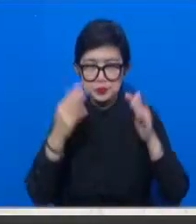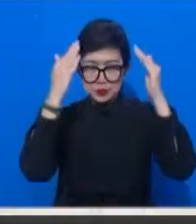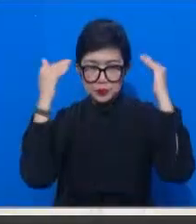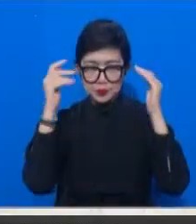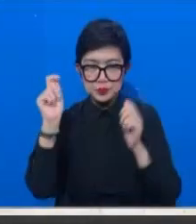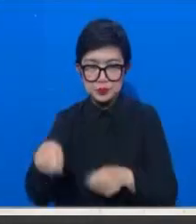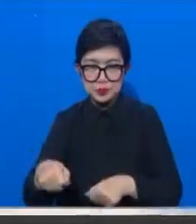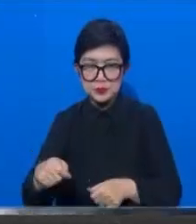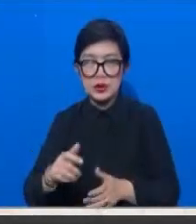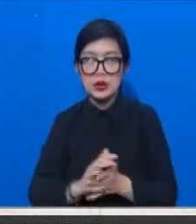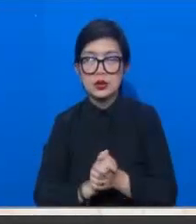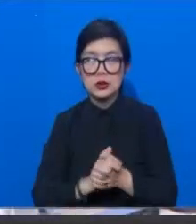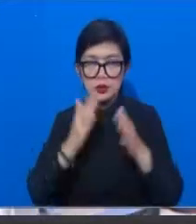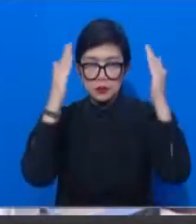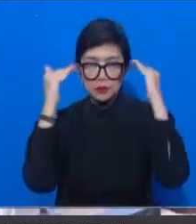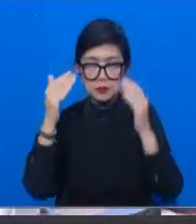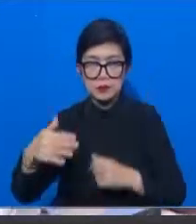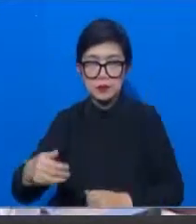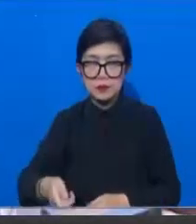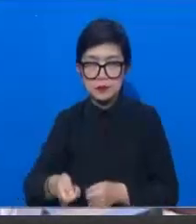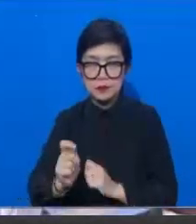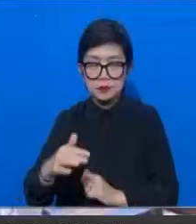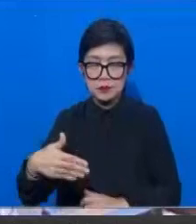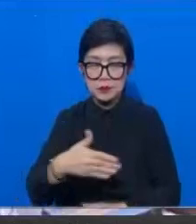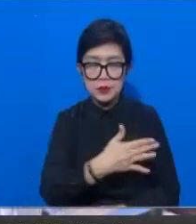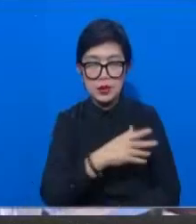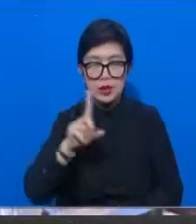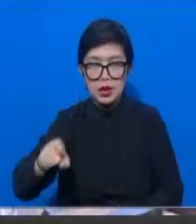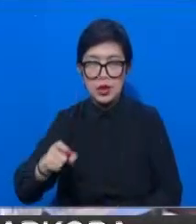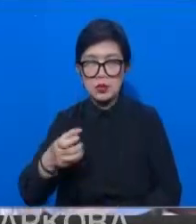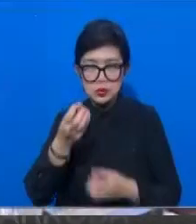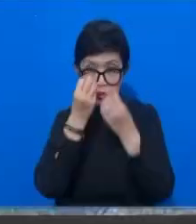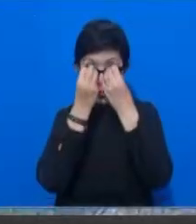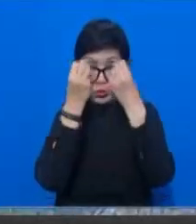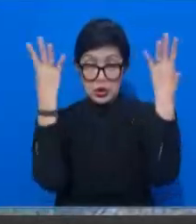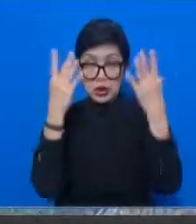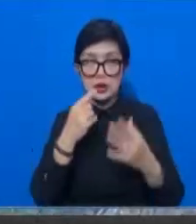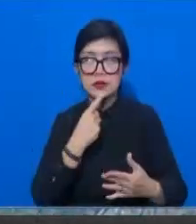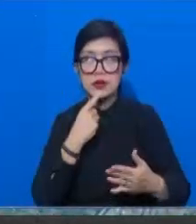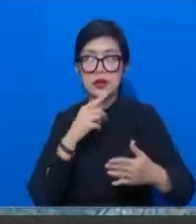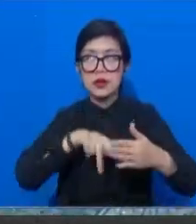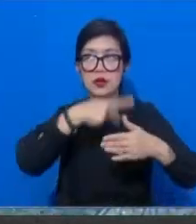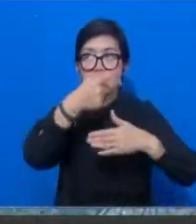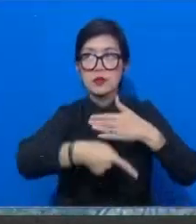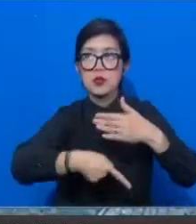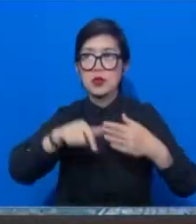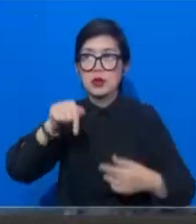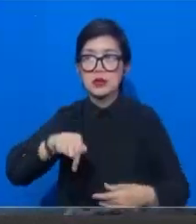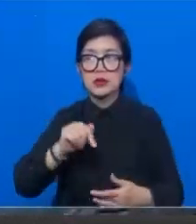pengguna terbanyak LPG 3 kg diharapkan melek dengan program ini. Tim Liputan, CNN Indonesia.